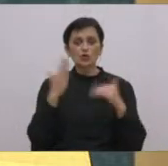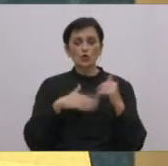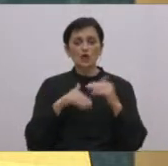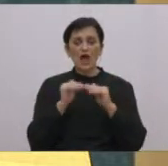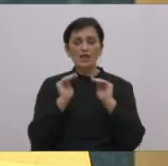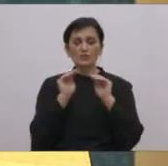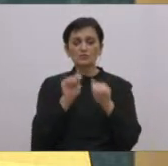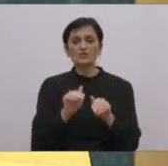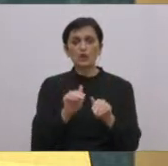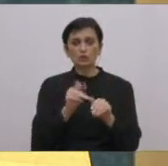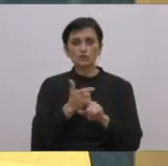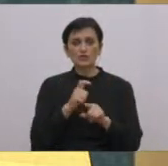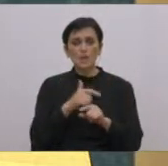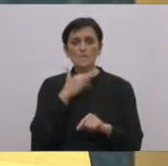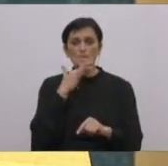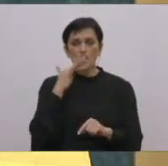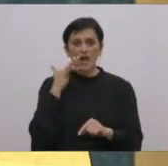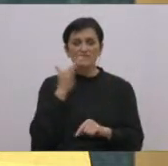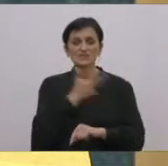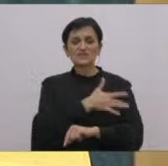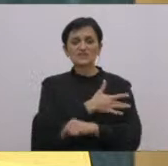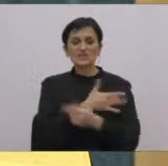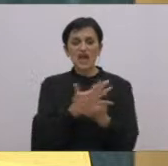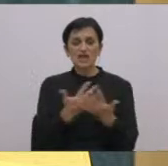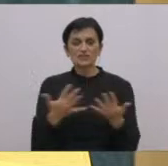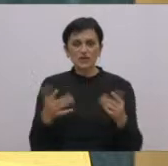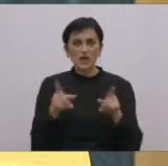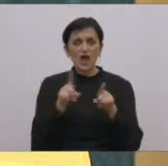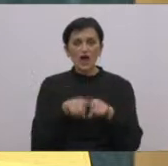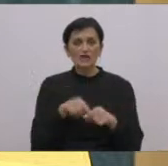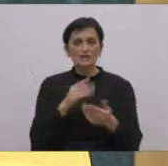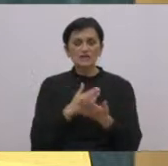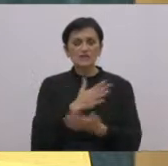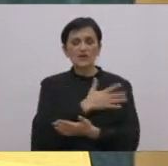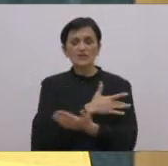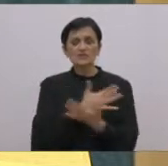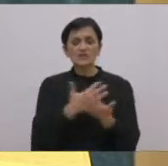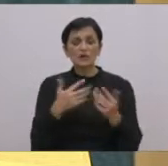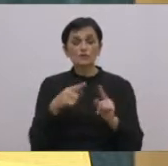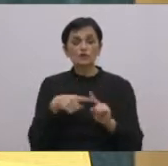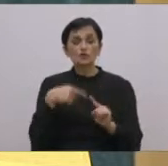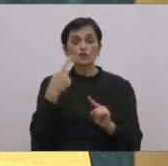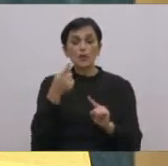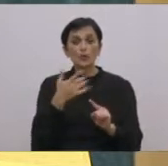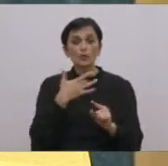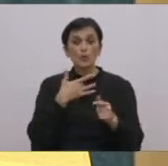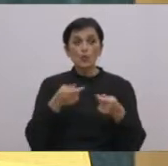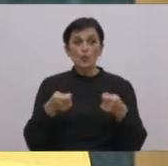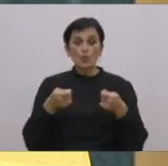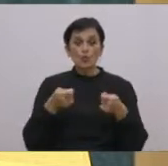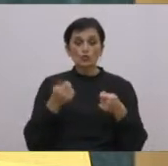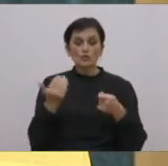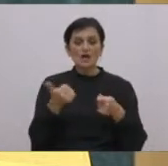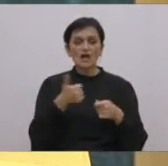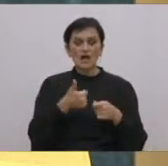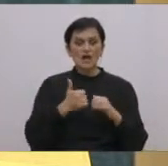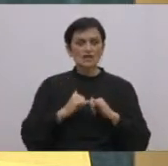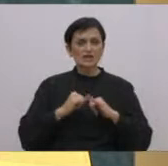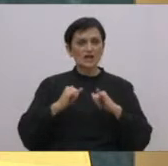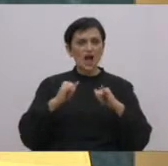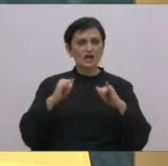ხელმისაწვდომი გახდეს ძალიან ბევრი სერვისი. ასევე არის ის სერვისები, რომლებიც შემდგომში უკვე მუნიციპალიტეტებისთვის ძალიან კარგი